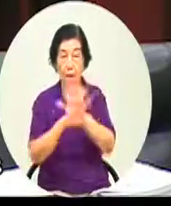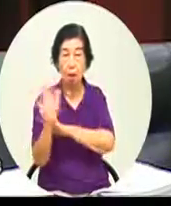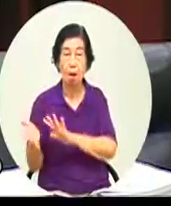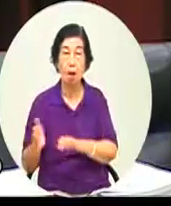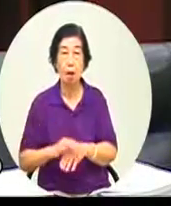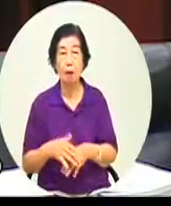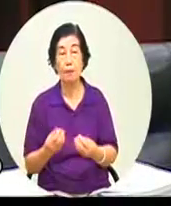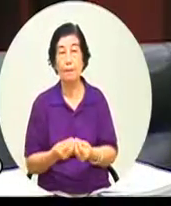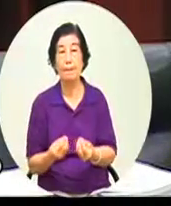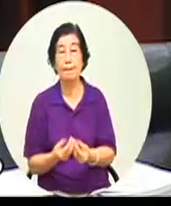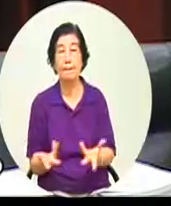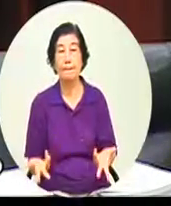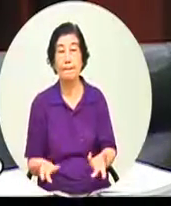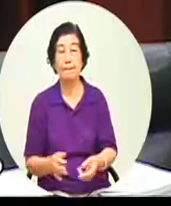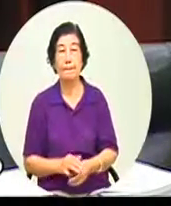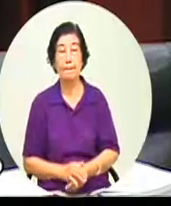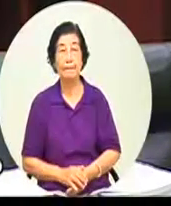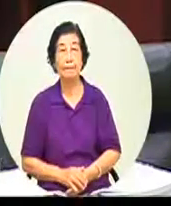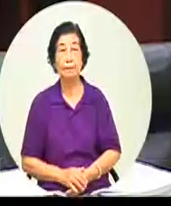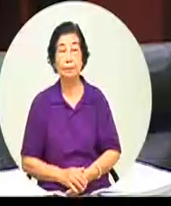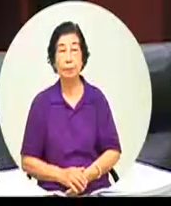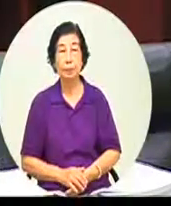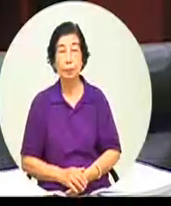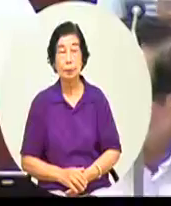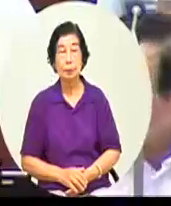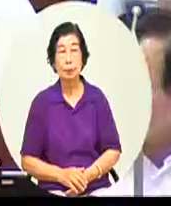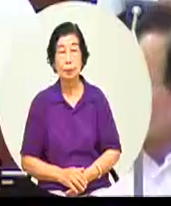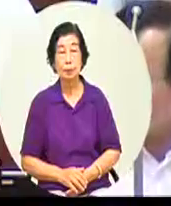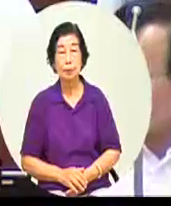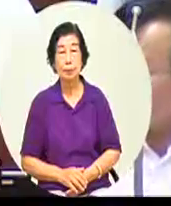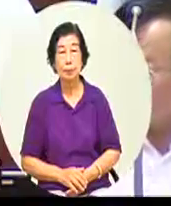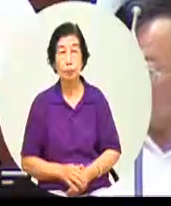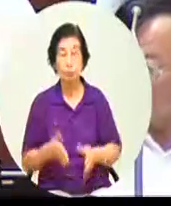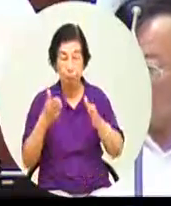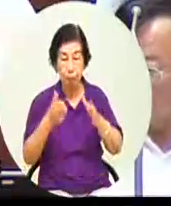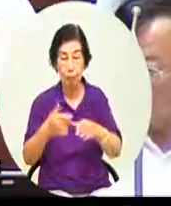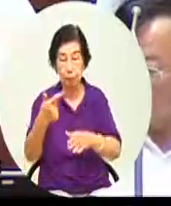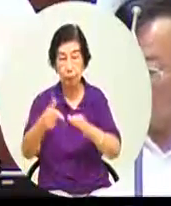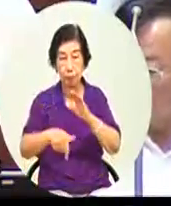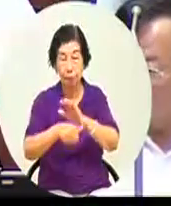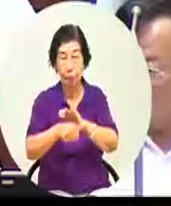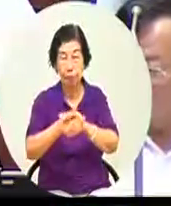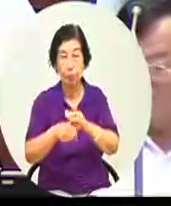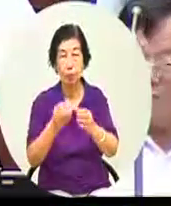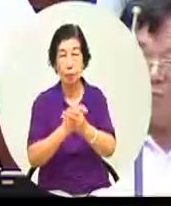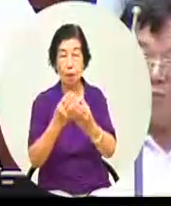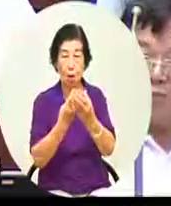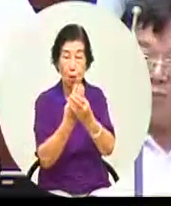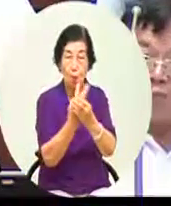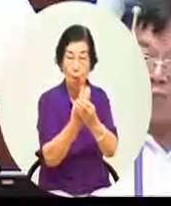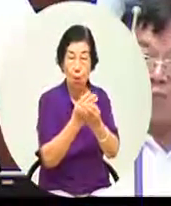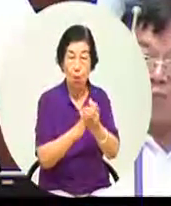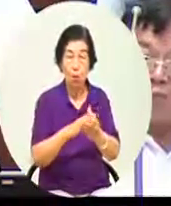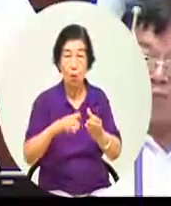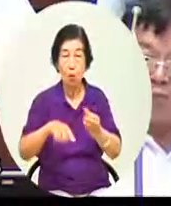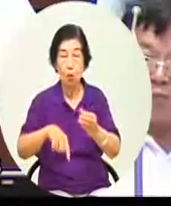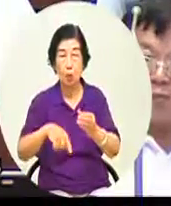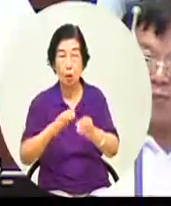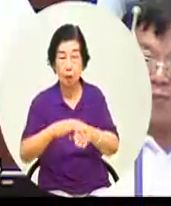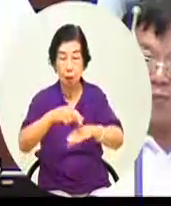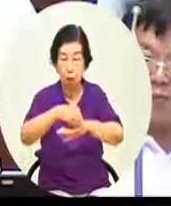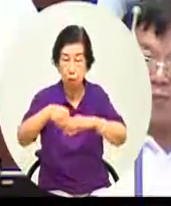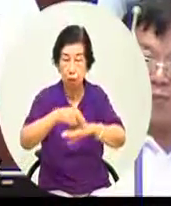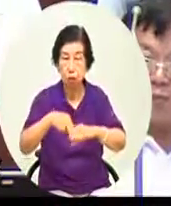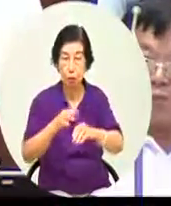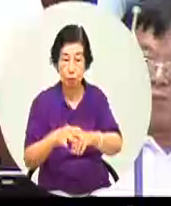好，谢谢主席，谢谢林议员哈。对于六龟温泉的探勘计划，其实我们一直也都没有放弃啦哈。